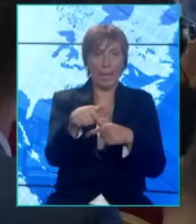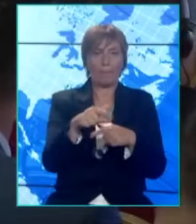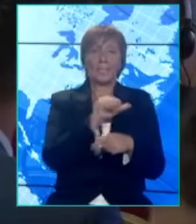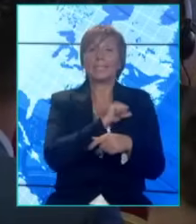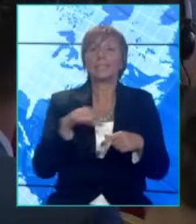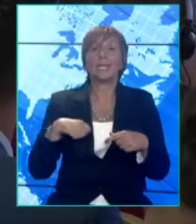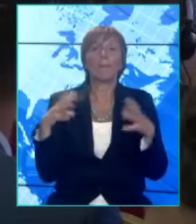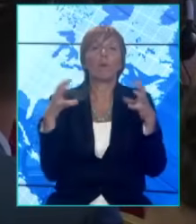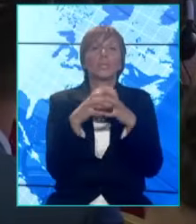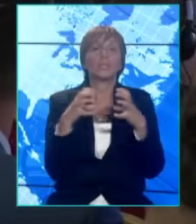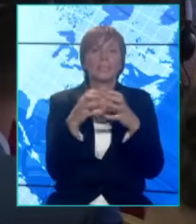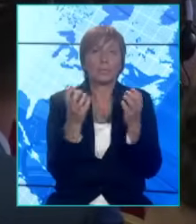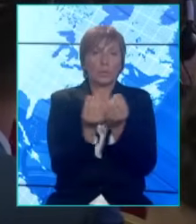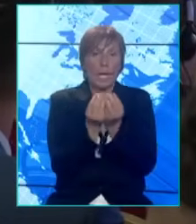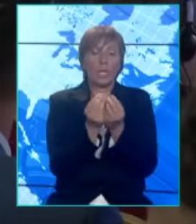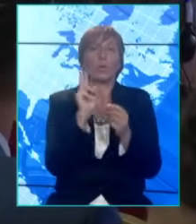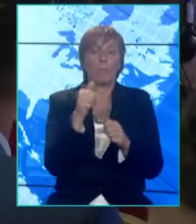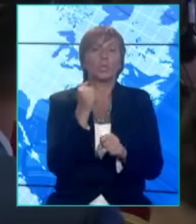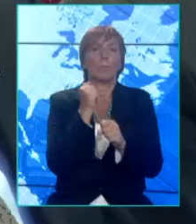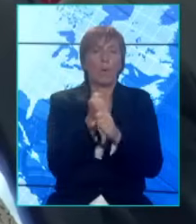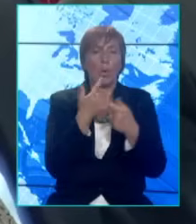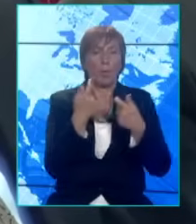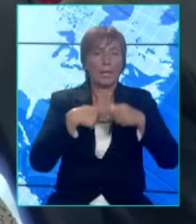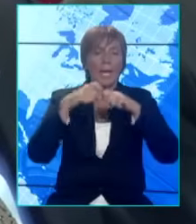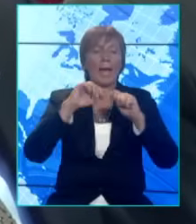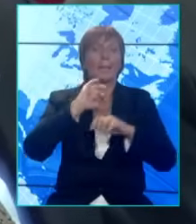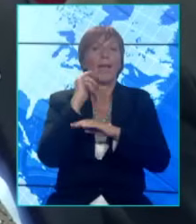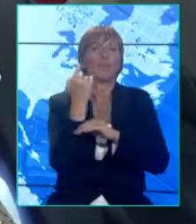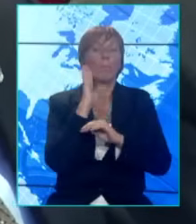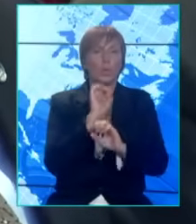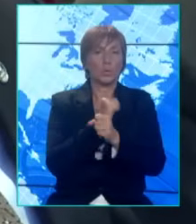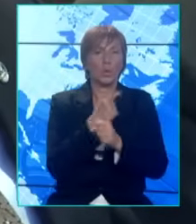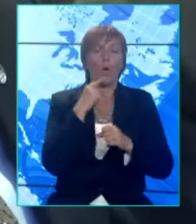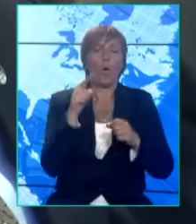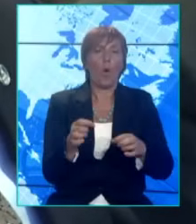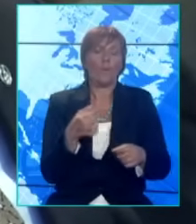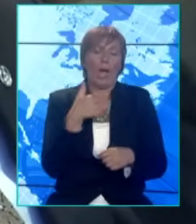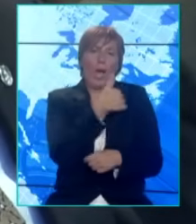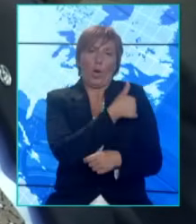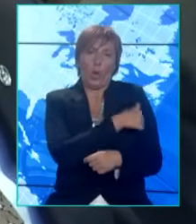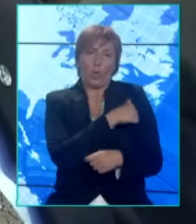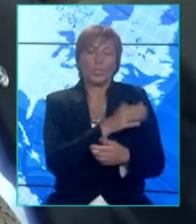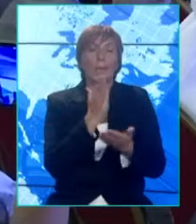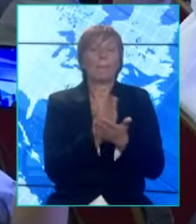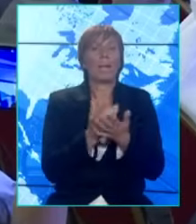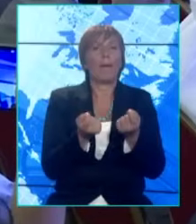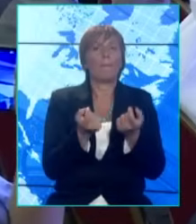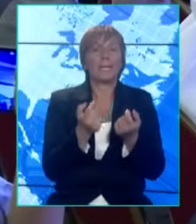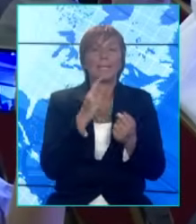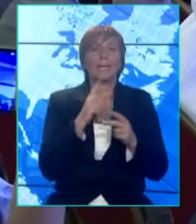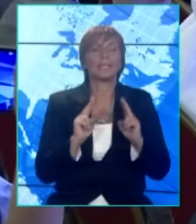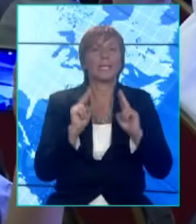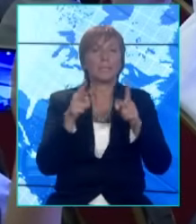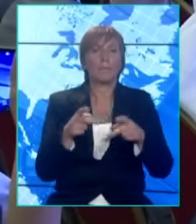Samo zajedno možemo graditi Evropsku Bosnu i Hercegovinu. Upravo je ova jubilarna godišnjica obnove mosta bila prilika da se iz